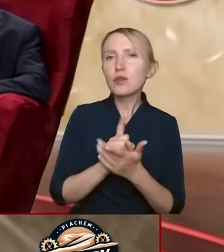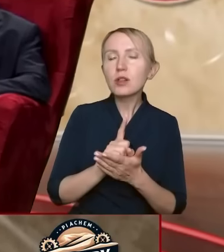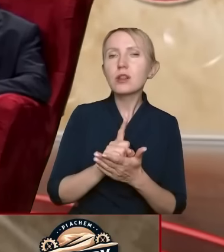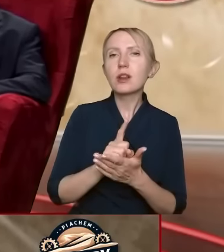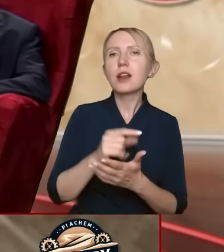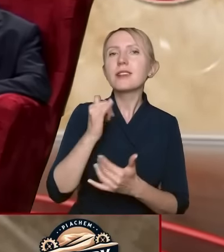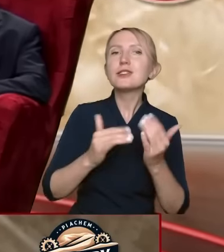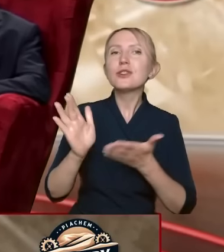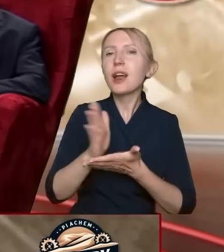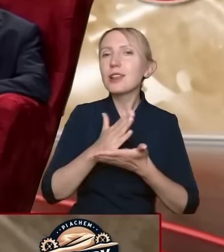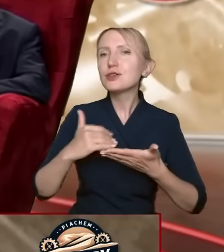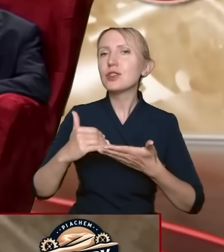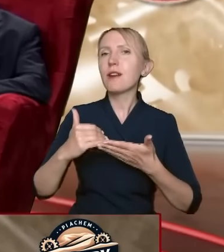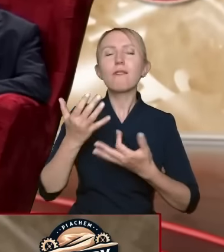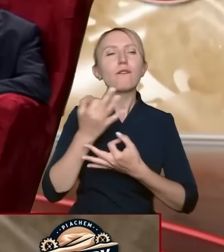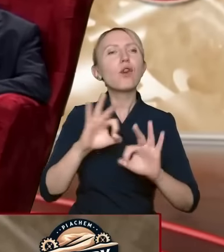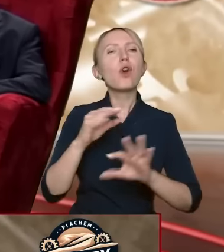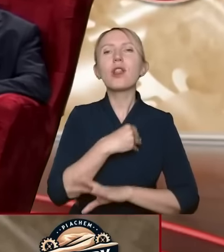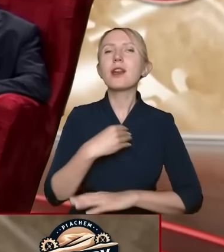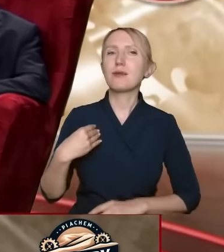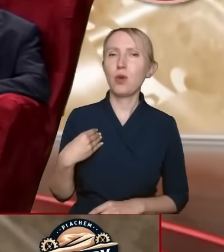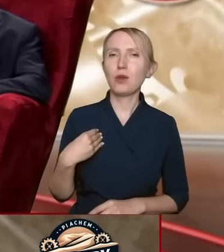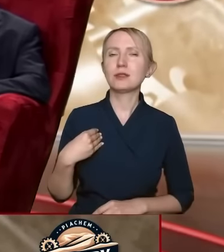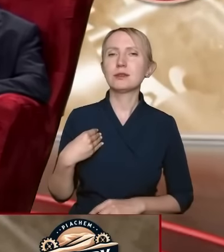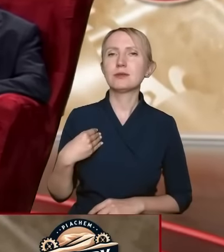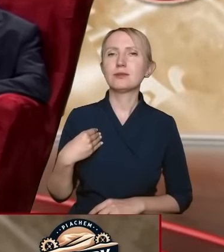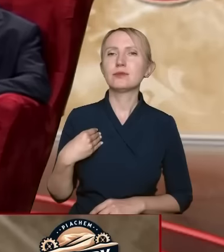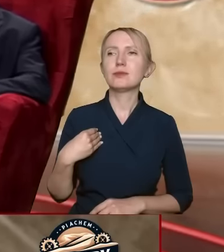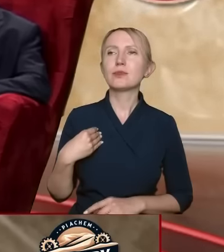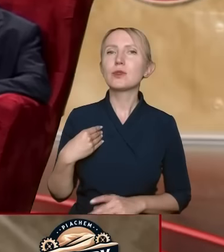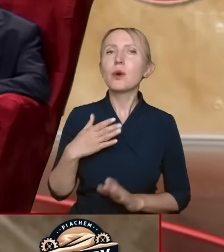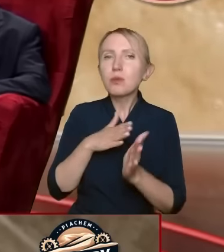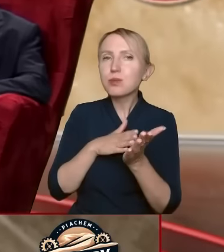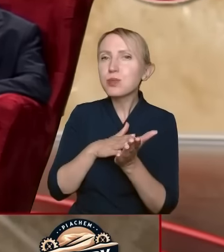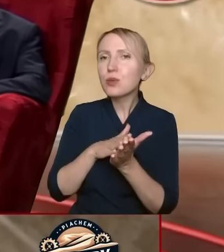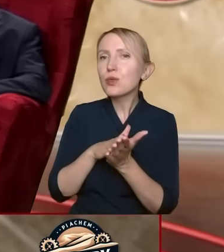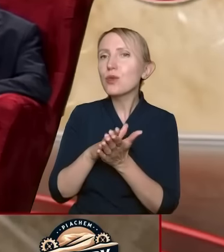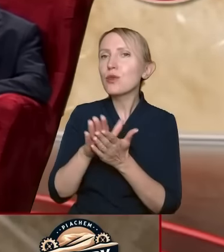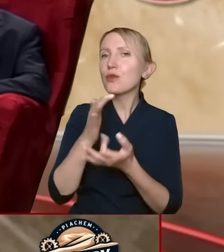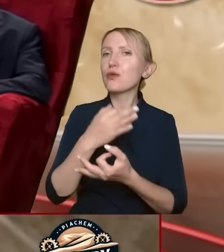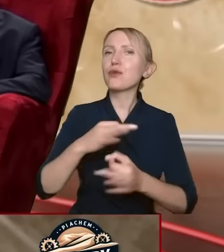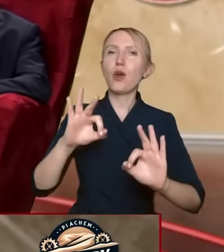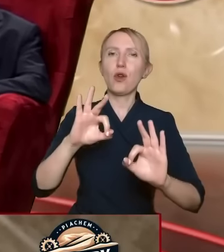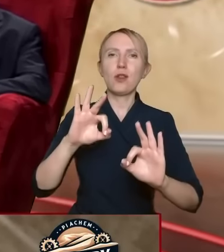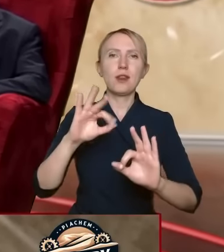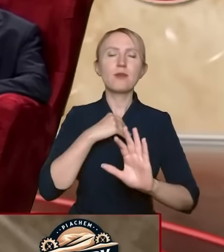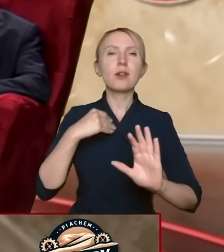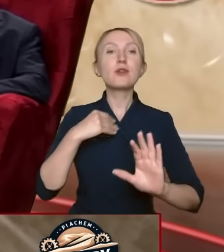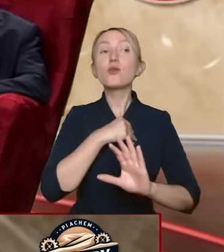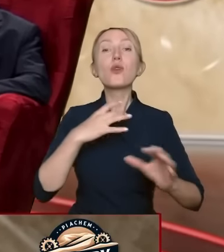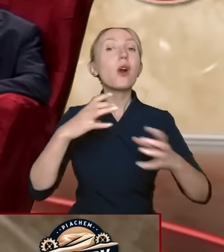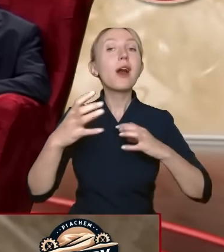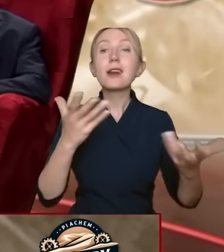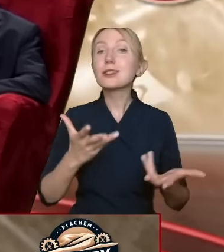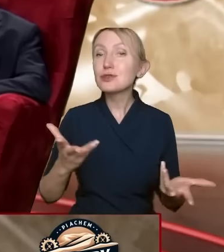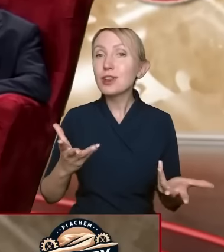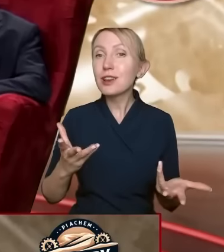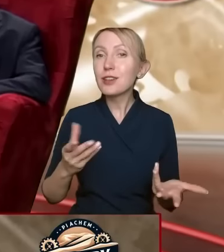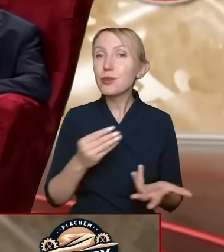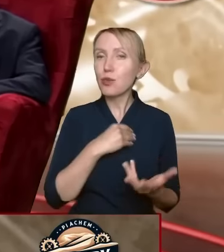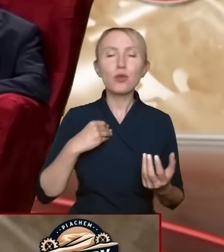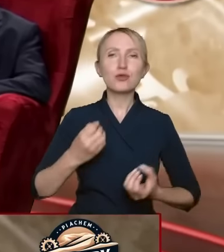skrawek wolnej Polski stał się zalążkiem wolnej Polski? Gdzie byliby polscy artyści, gdzie byliby polscy